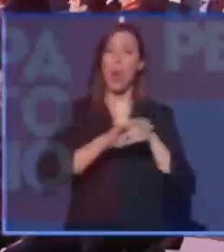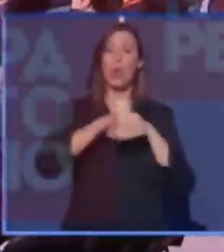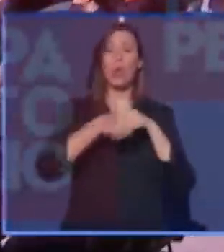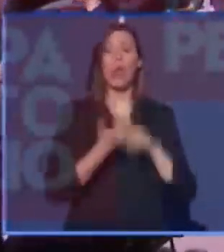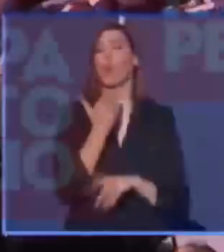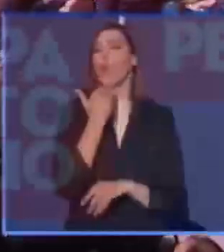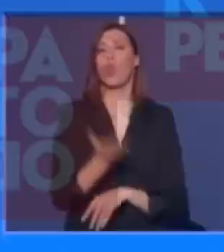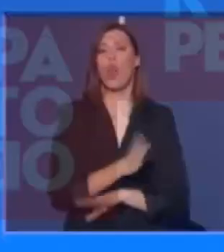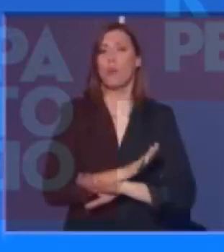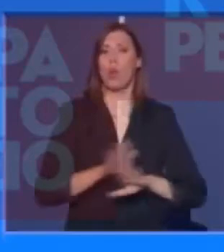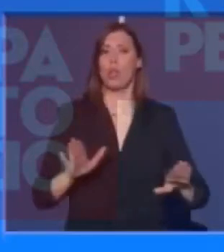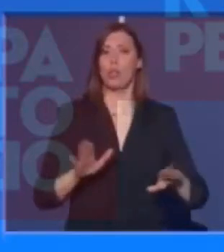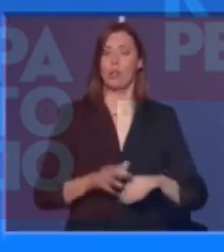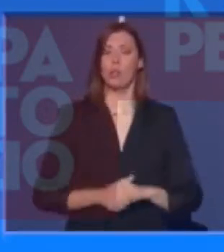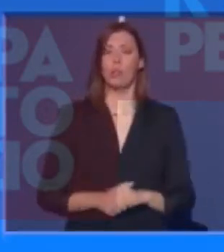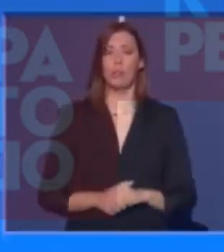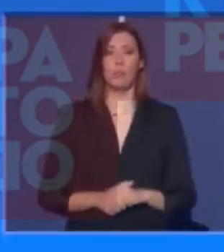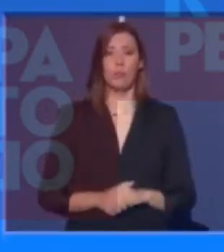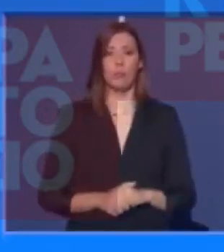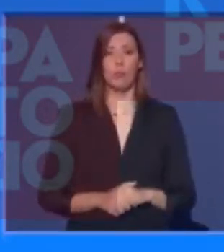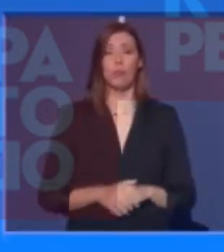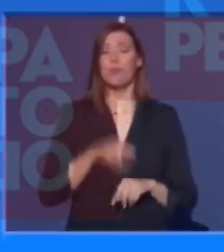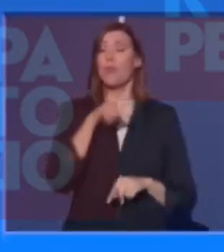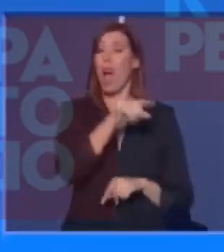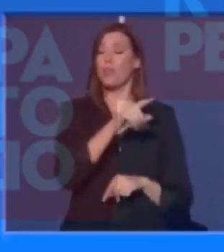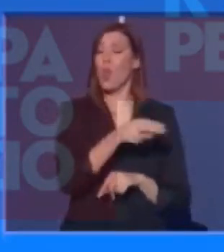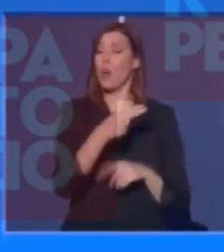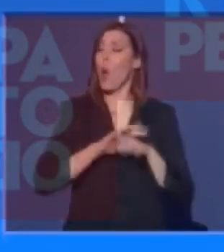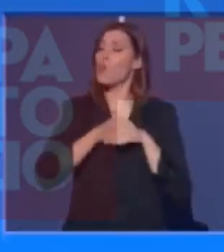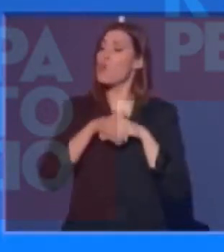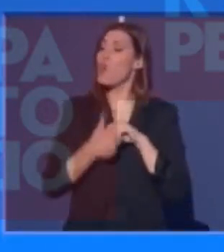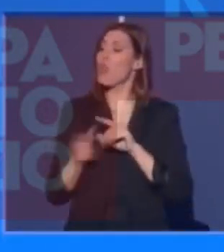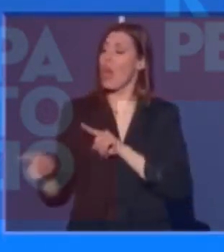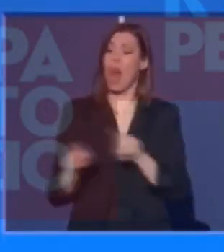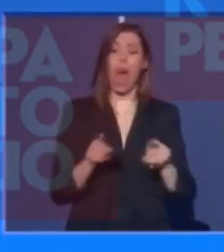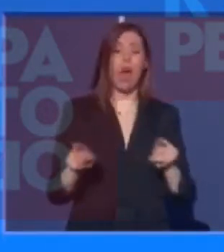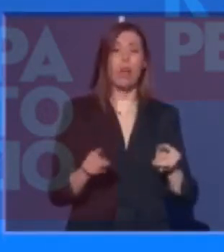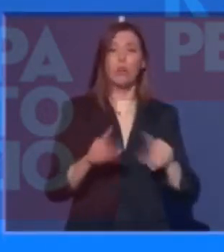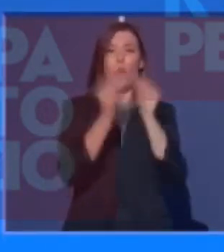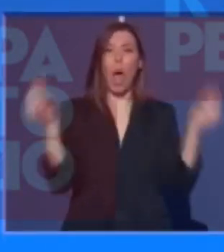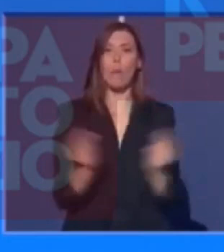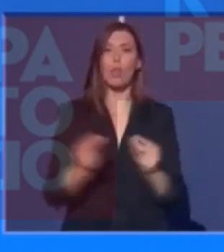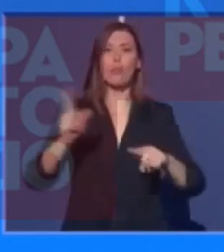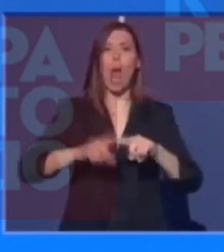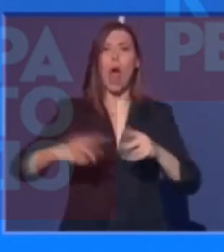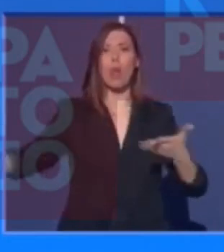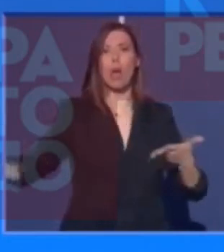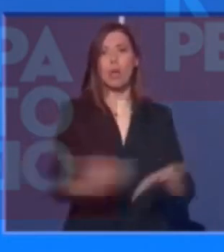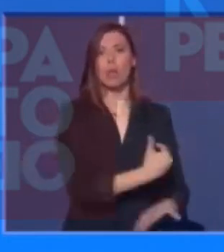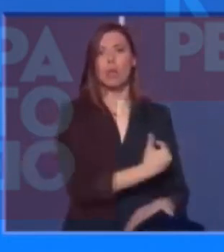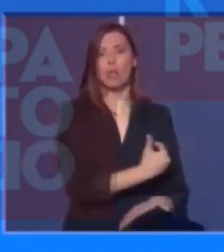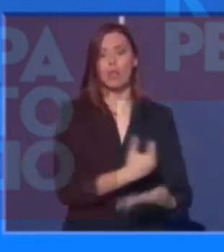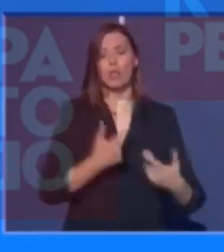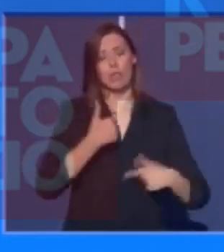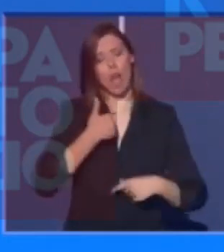Η τακτική των ίσων αποστάσεων αδικεί κατάφορα την πατρίδα μας. Ουδέποτε επεδίωκε,